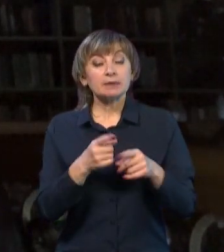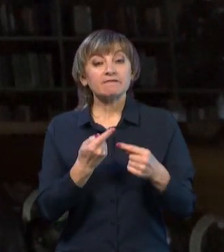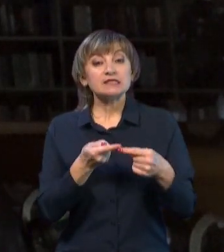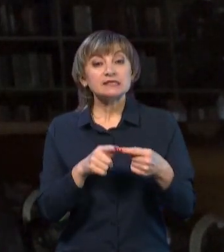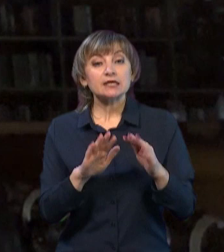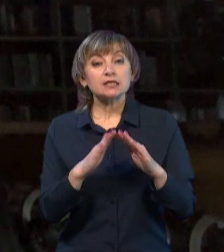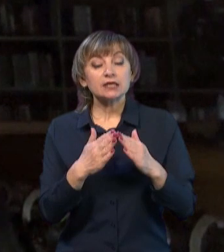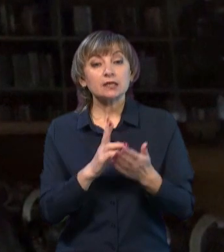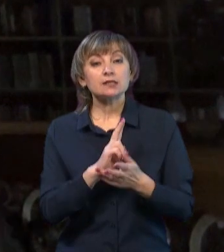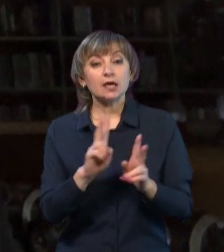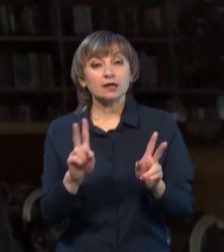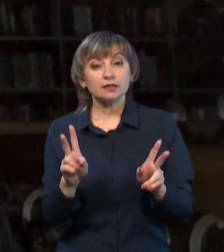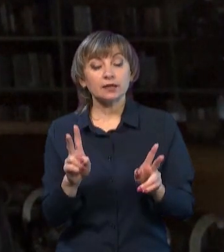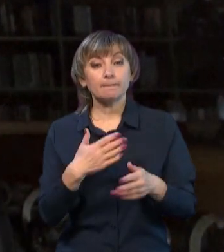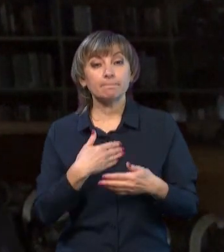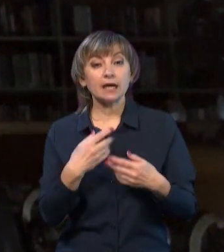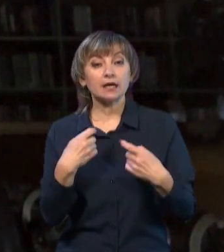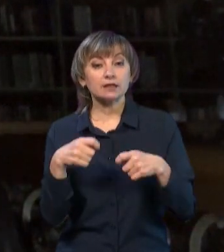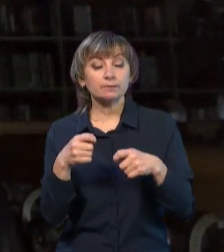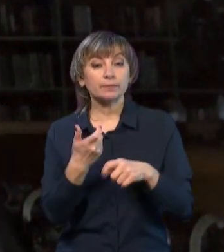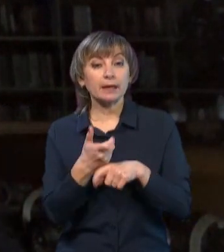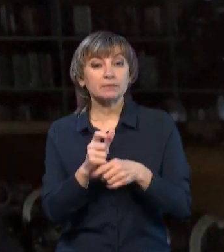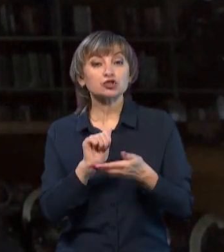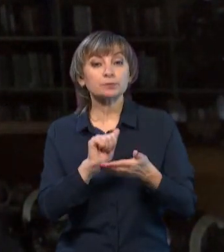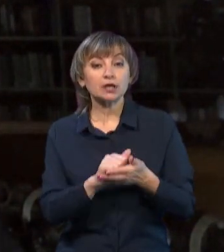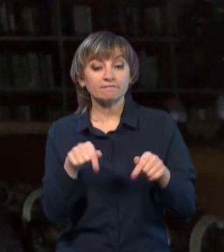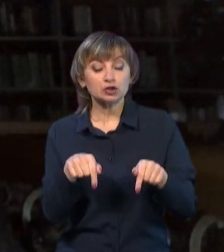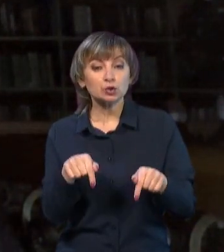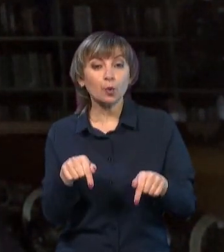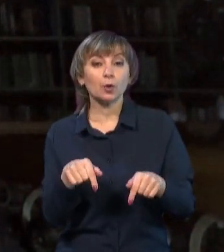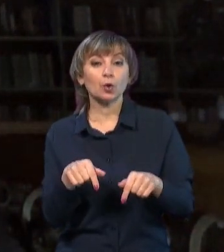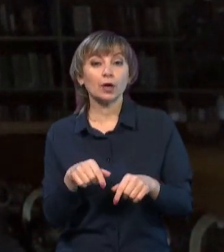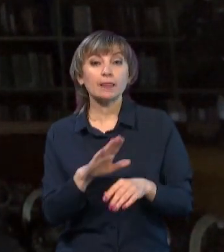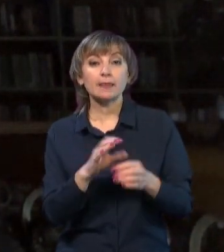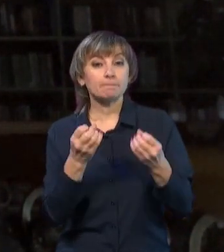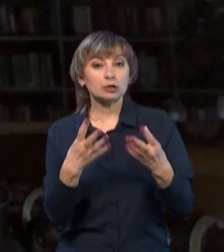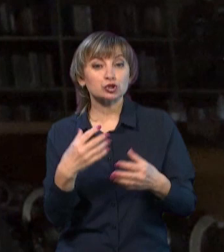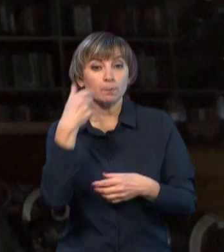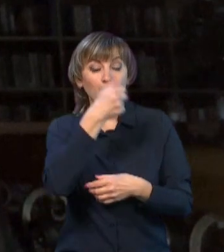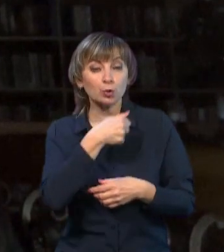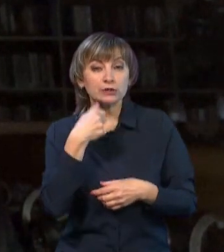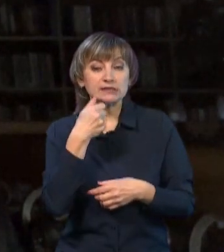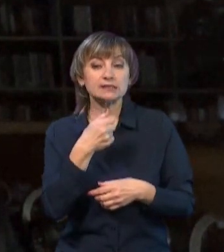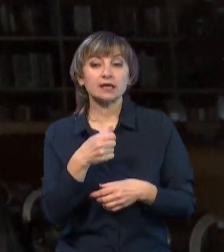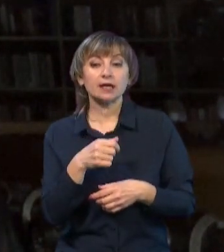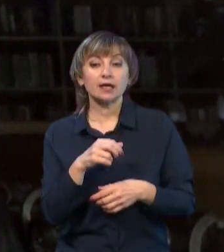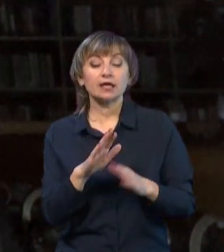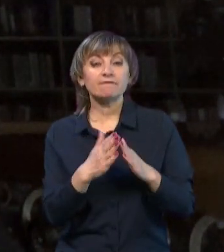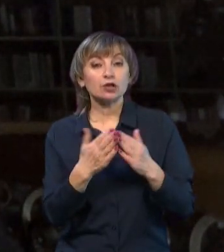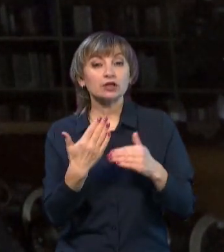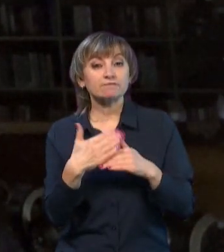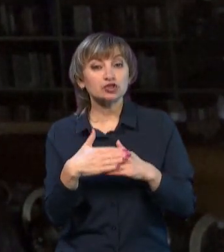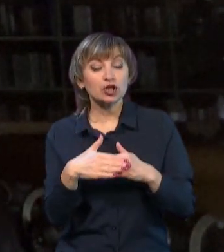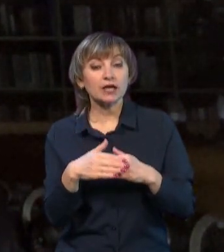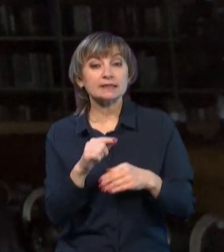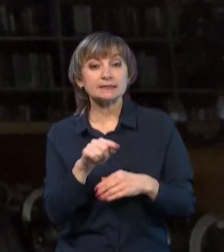книги, які ми реалізували найбільшим тиражем у цьому непростому році. І вони вже, навіть